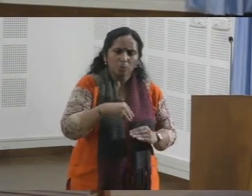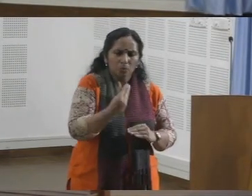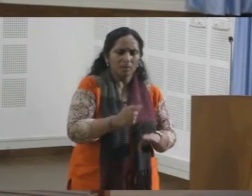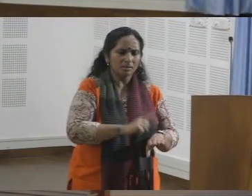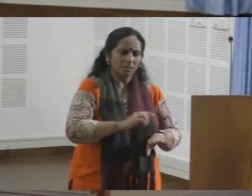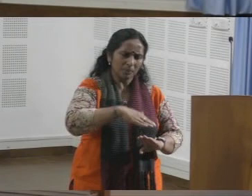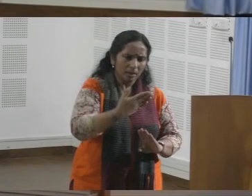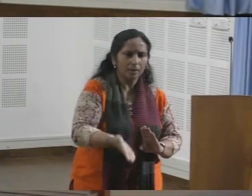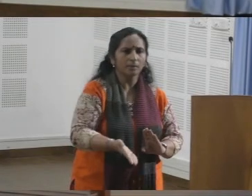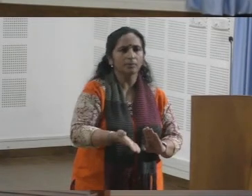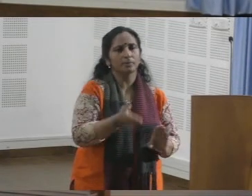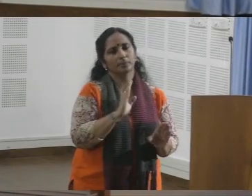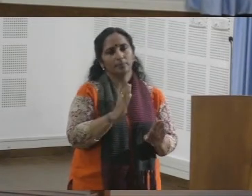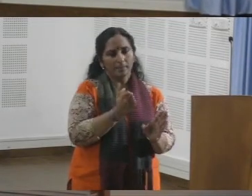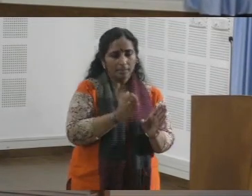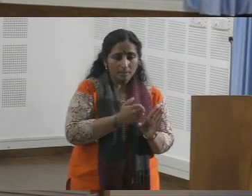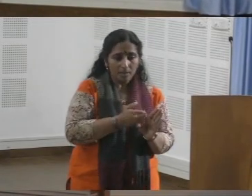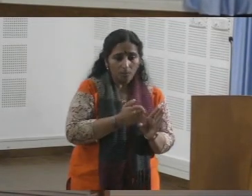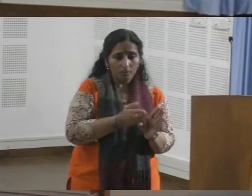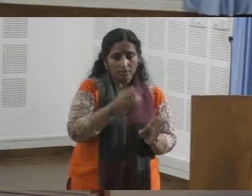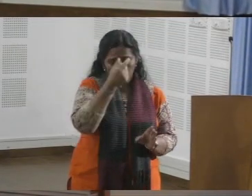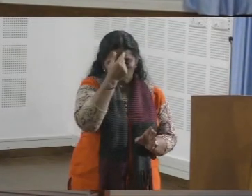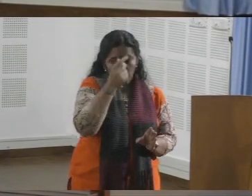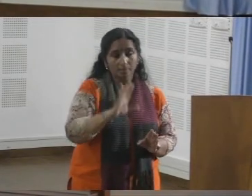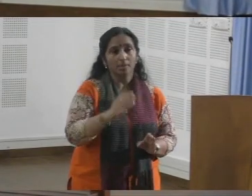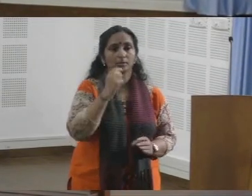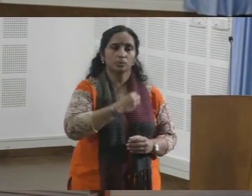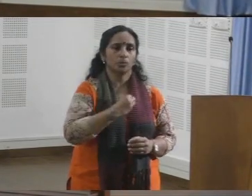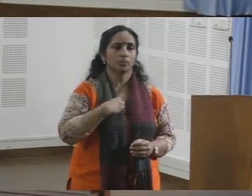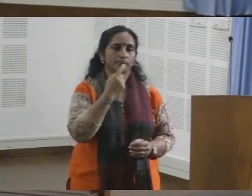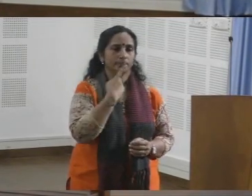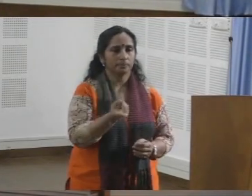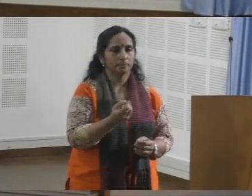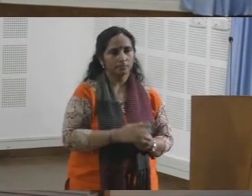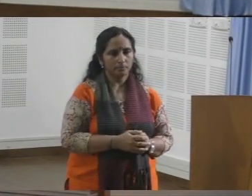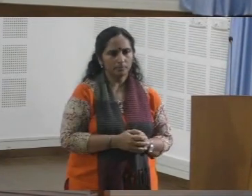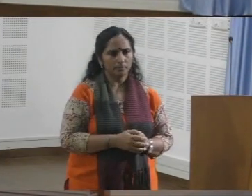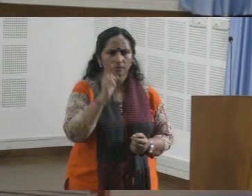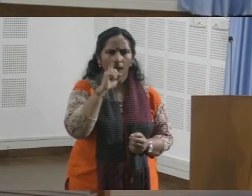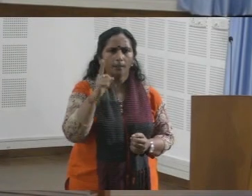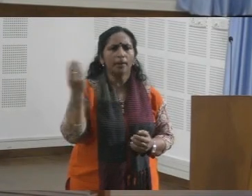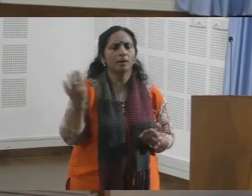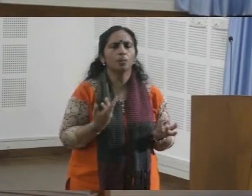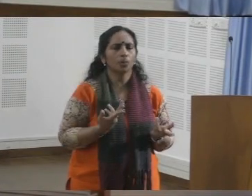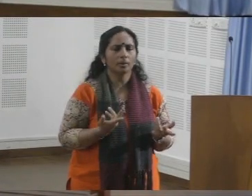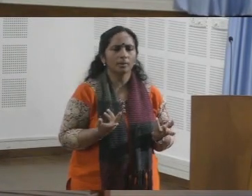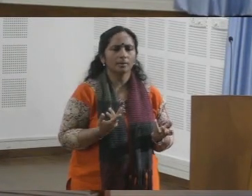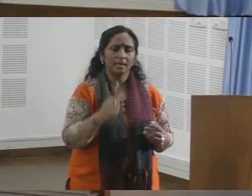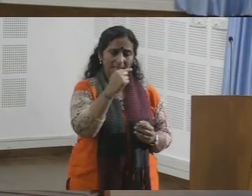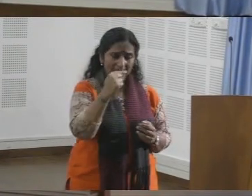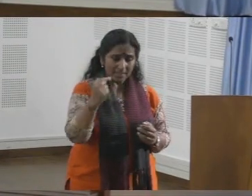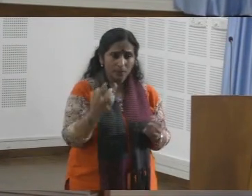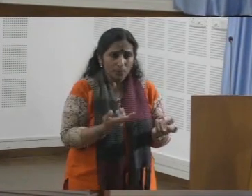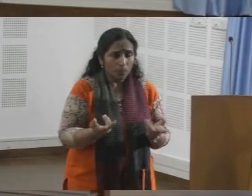കാരണം ഫാമിലി ഇങ്ങനെ ഒരു ഇതിൽ കൂടി കടന്നു പോകുന്നത് കൊണ്ടെന്ന്. അപ്പോൾ ഞാനെന്താ ചെയ്തതെന്ന് വെച്ചാൽ, എന്തൊക്കെ നെഗറ്റീവ് ഫാക്ടേഴ്സ് ആണോ